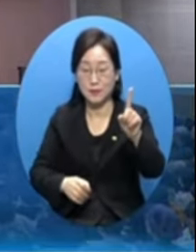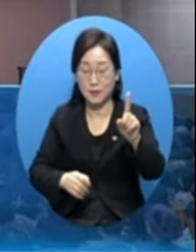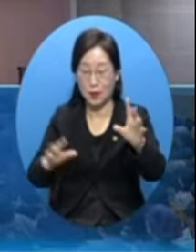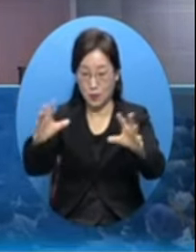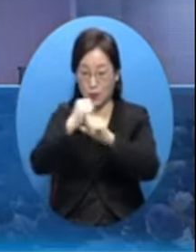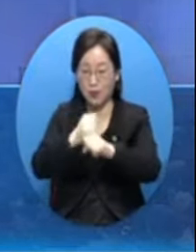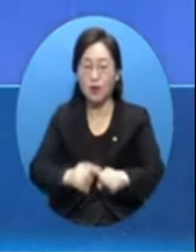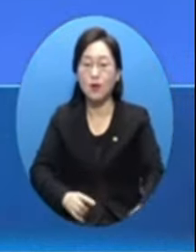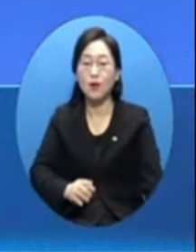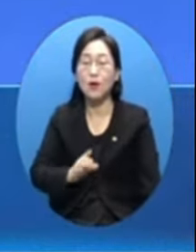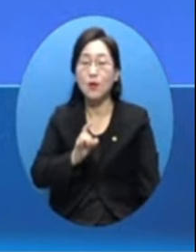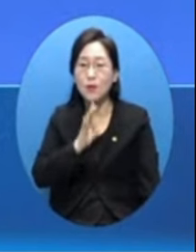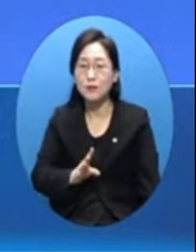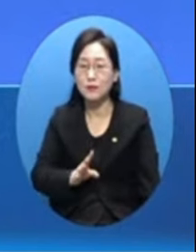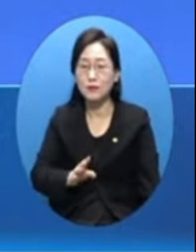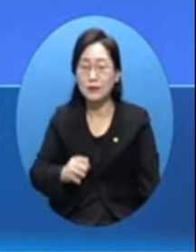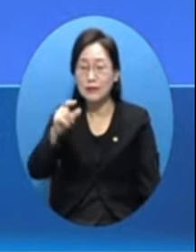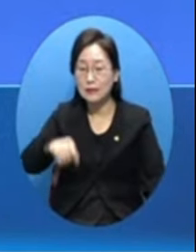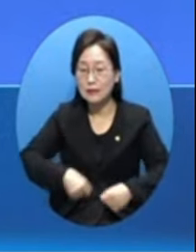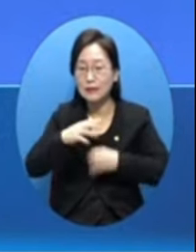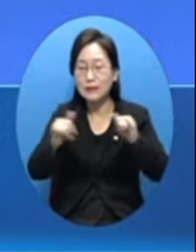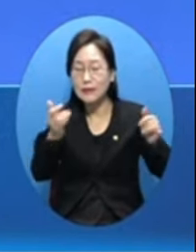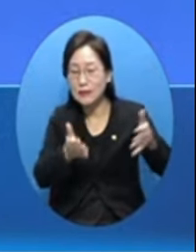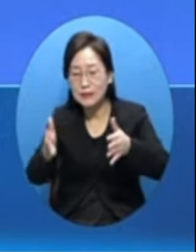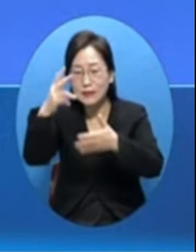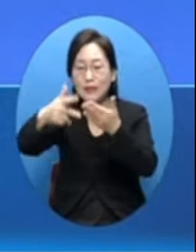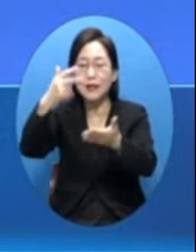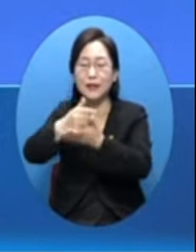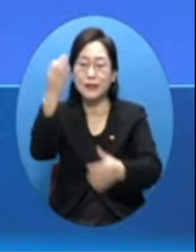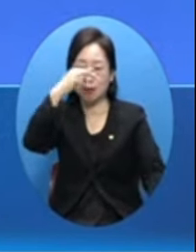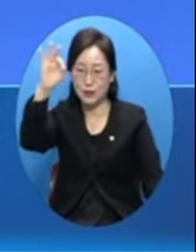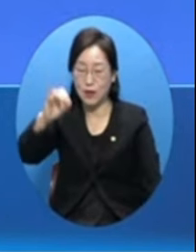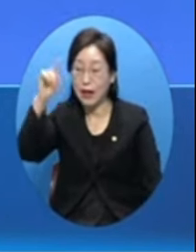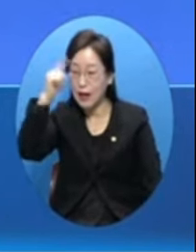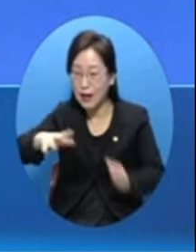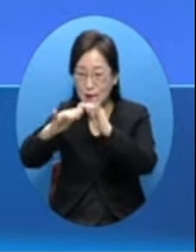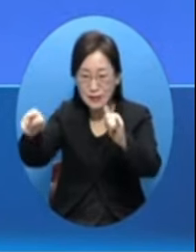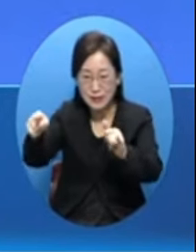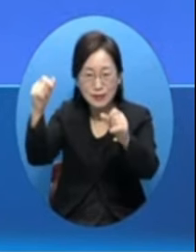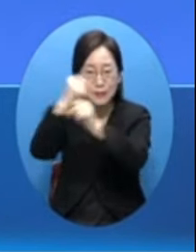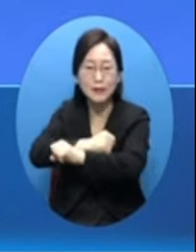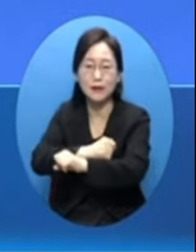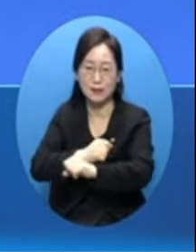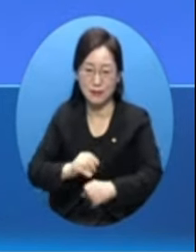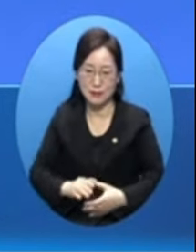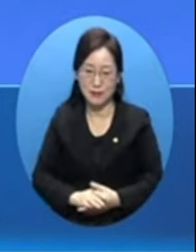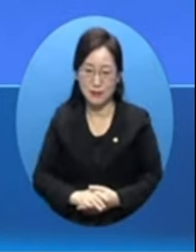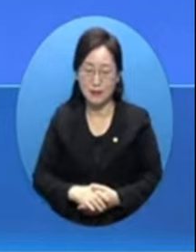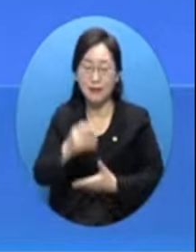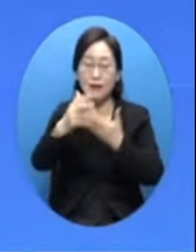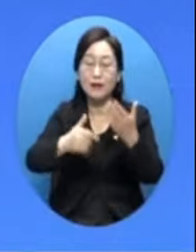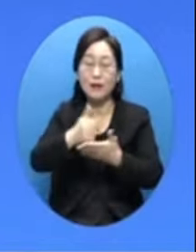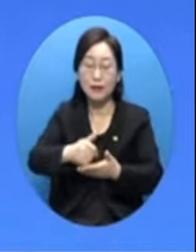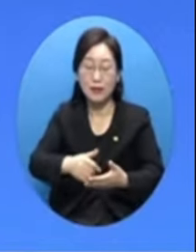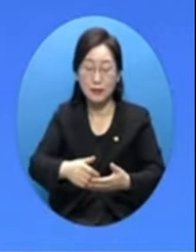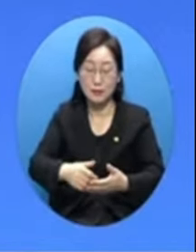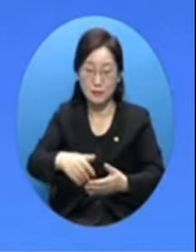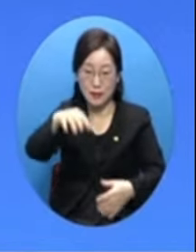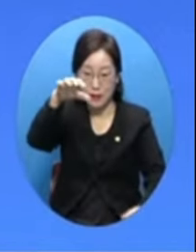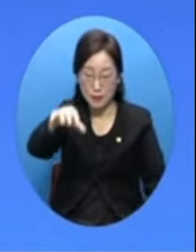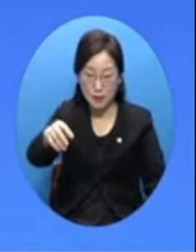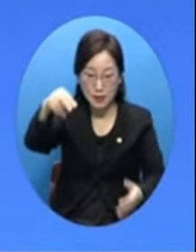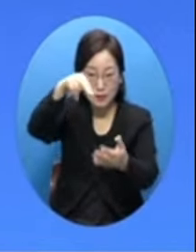내립니다 오직 의 길은께서 인정하시나 악인들의 길은 망하리로다 하나님 앞에 설 때